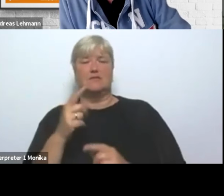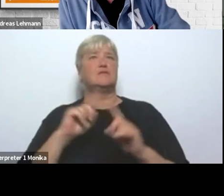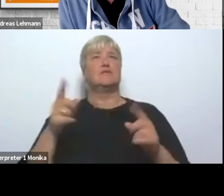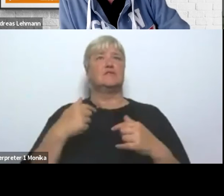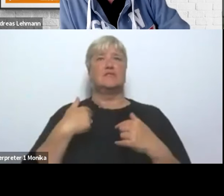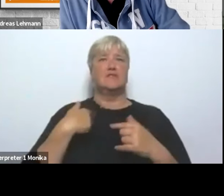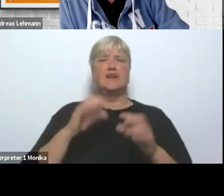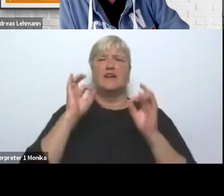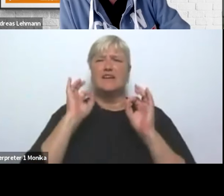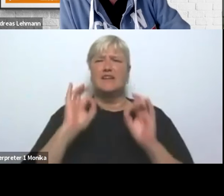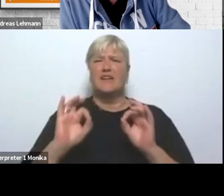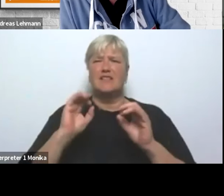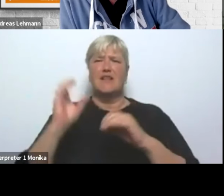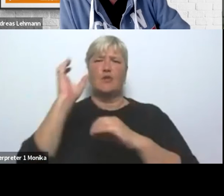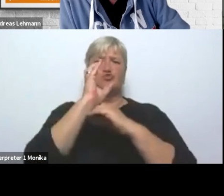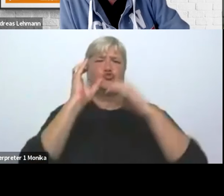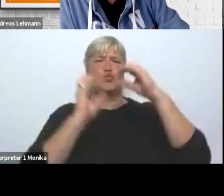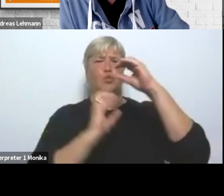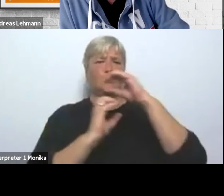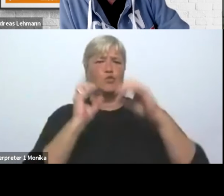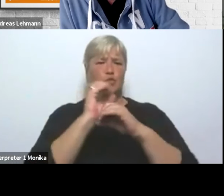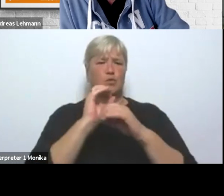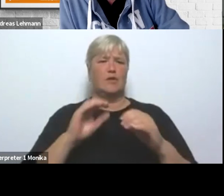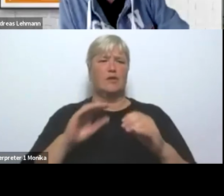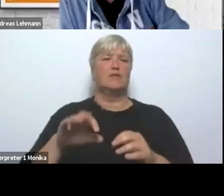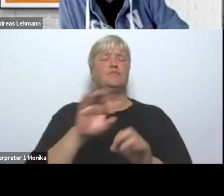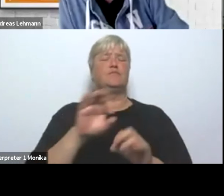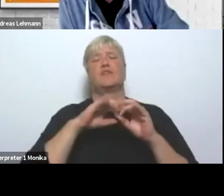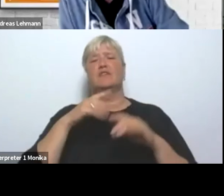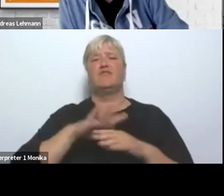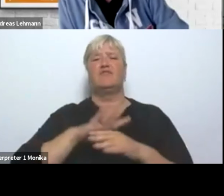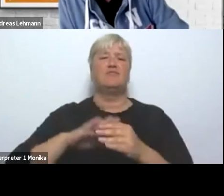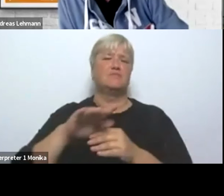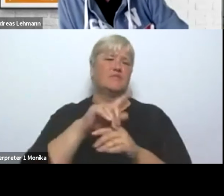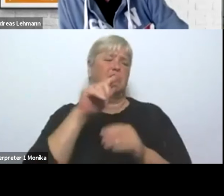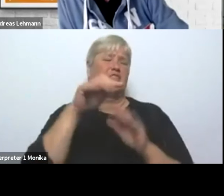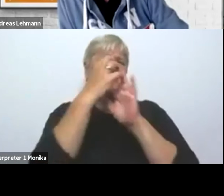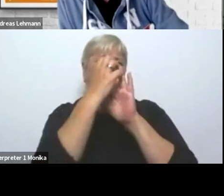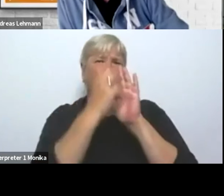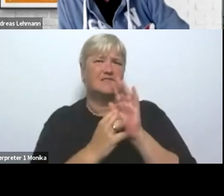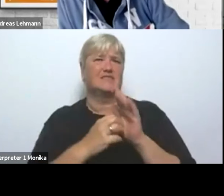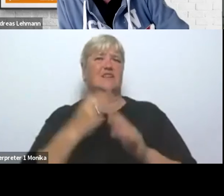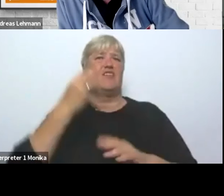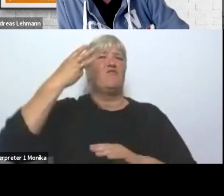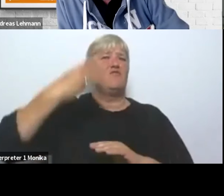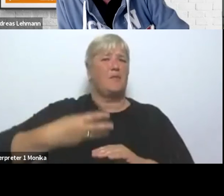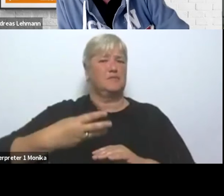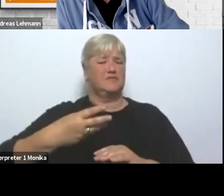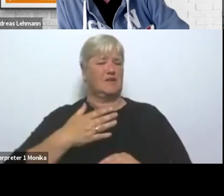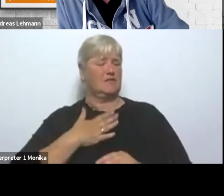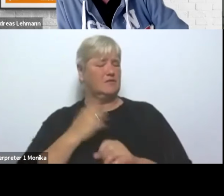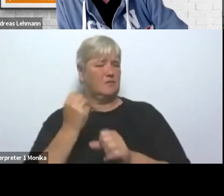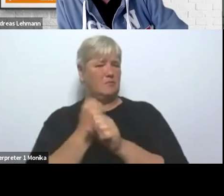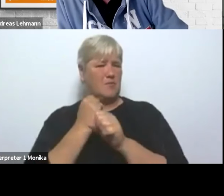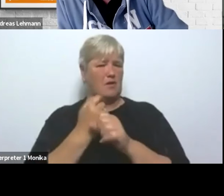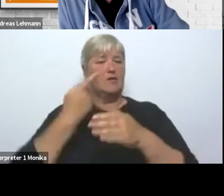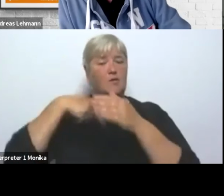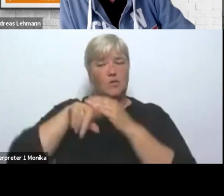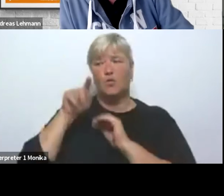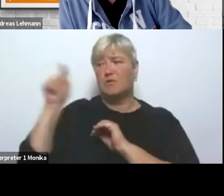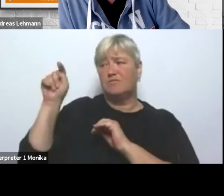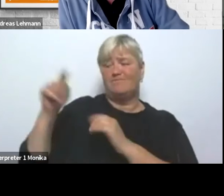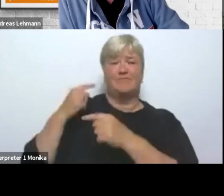die genaue Struktur der H1-Tags der Website damit beschäftigen, sondern das muss dann durch die Entwickler